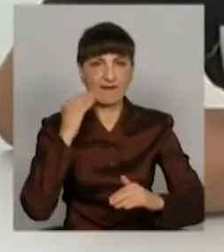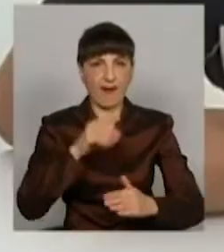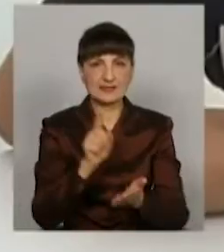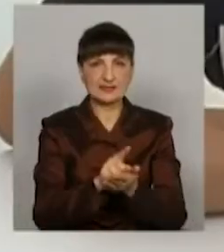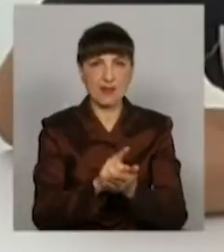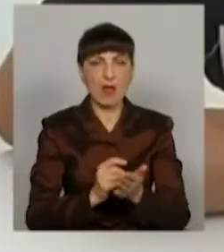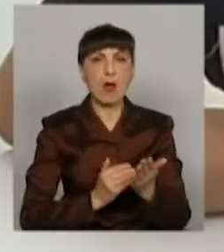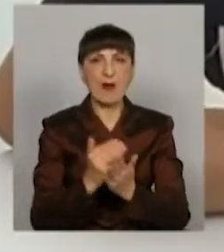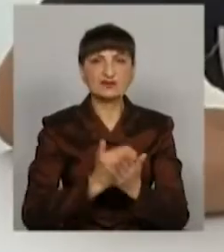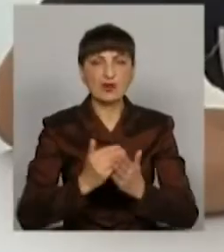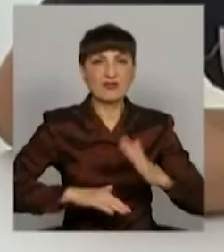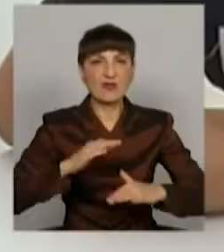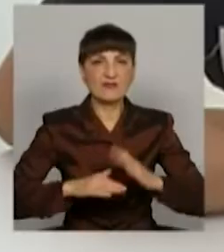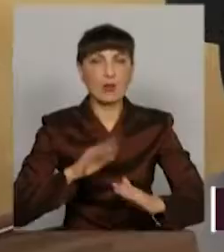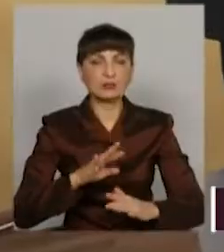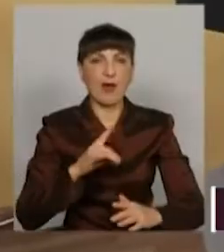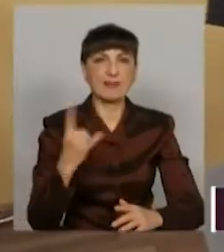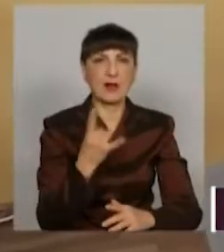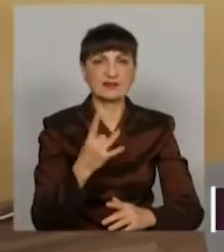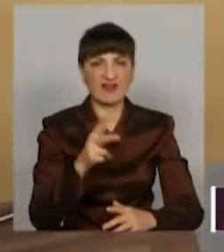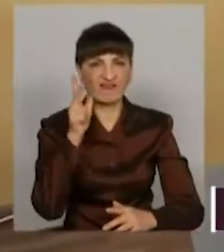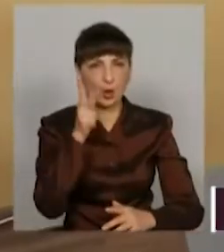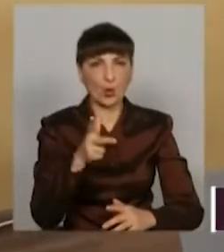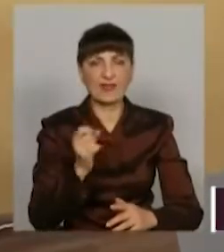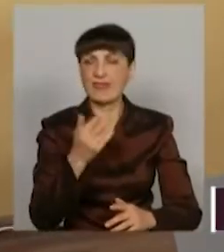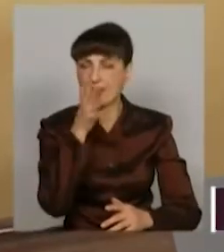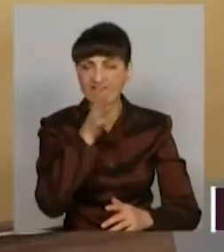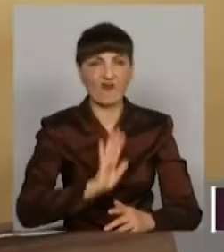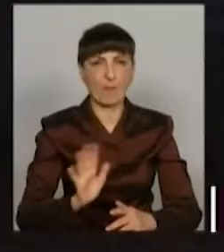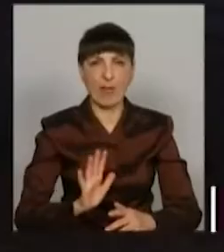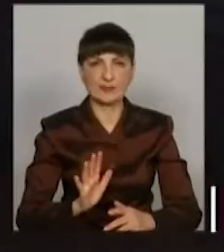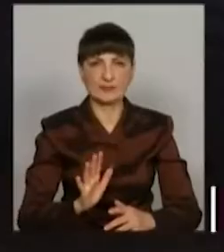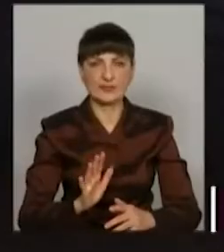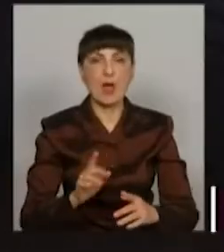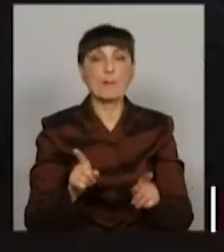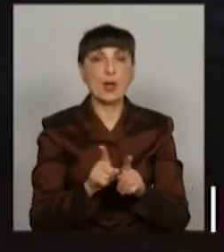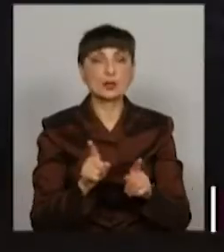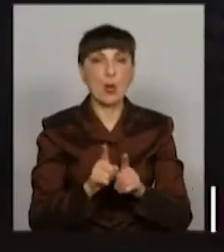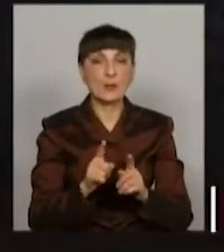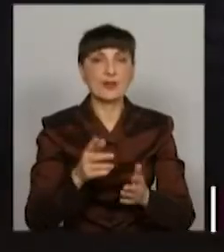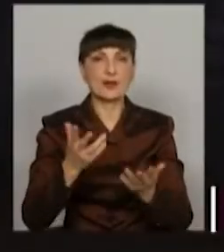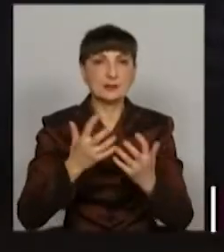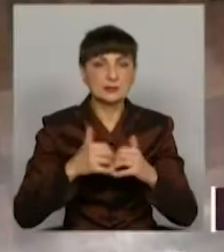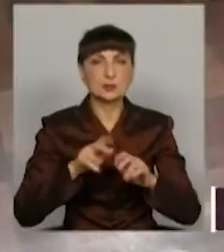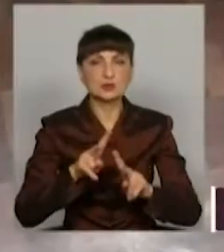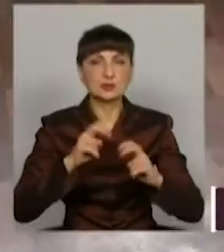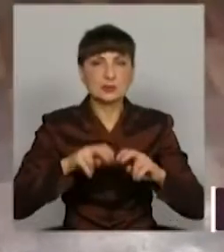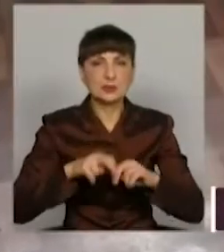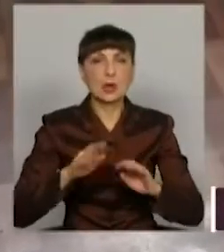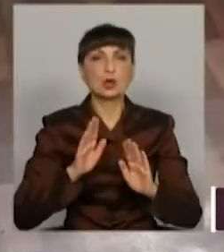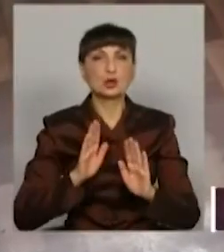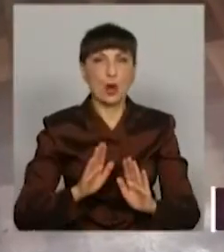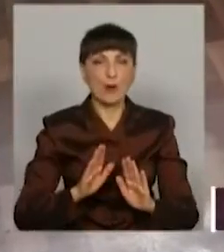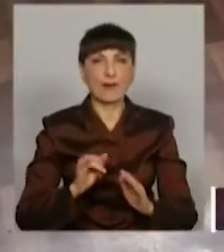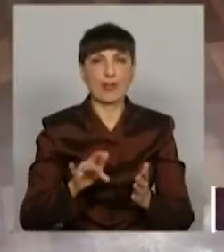преподавателей. Повышать ее теперь будут раз в 3 года, а не в 5 лет, как раньше. Главное, подобные переаттестации должны проходить исключительно